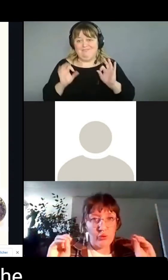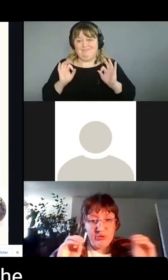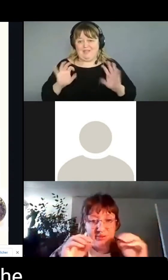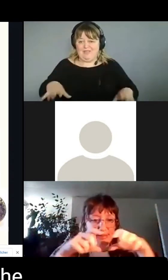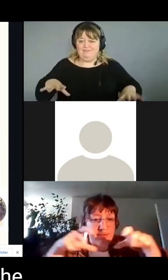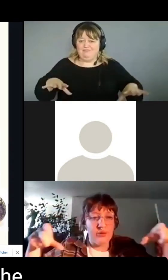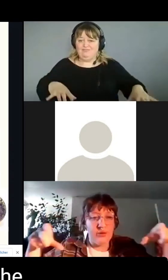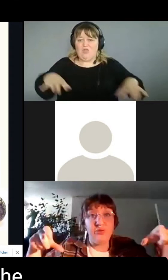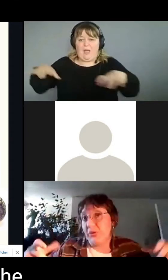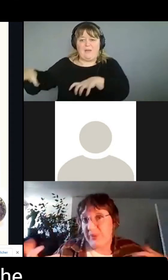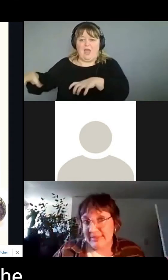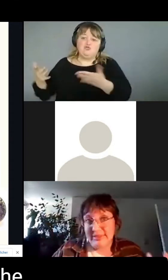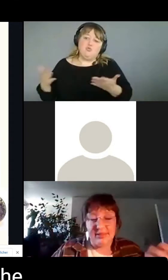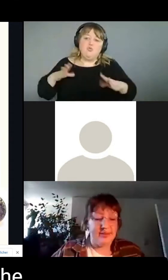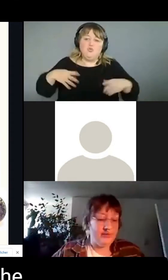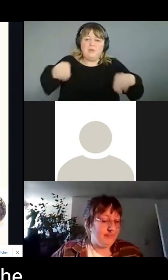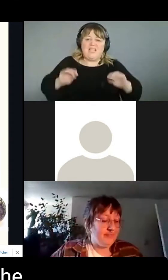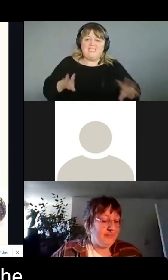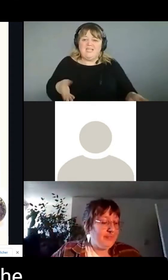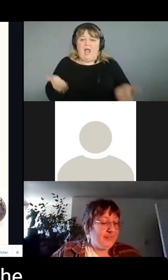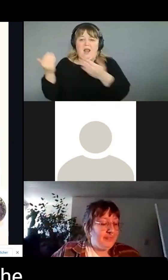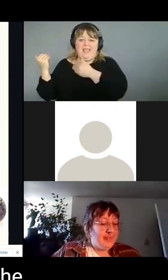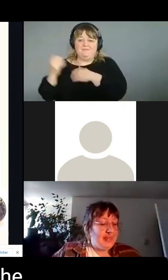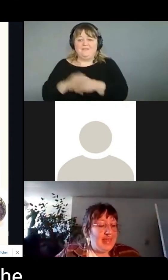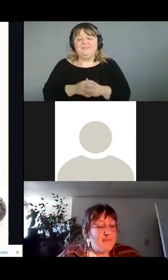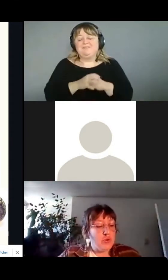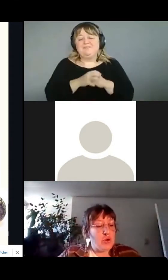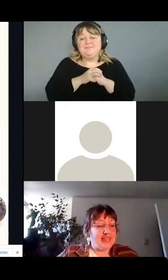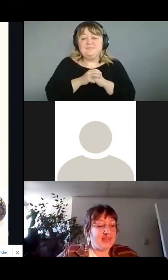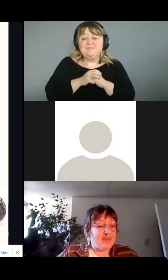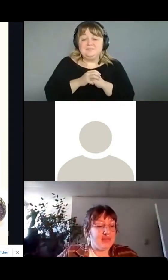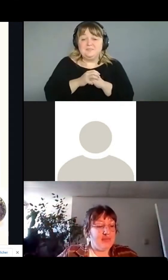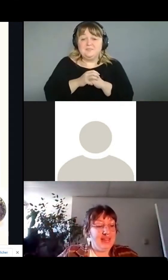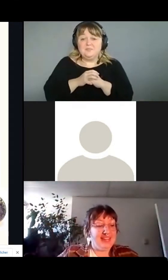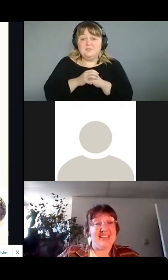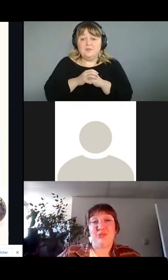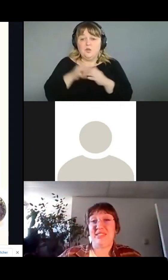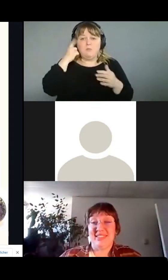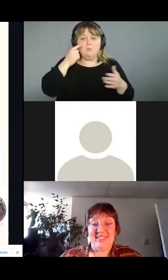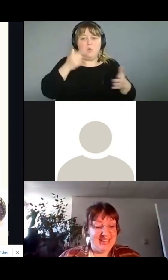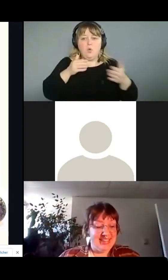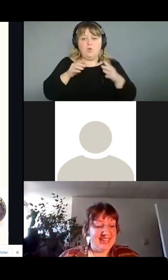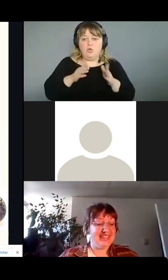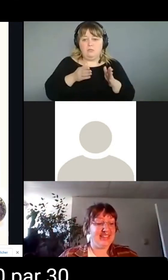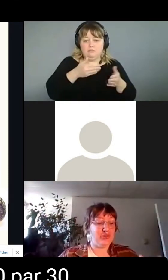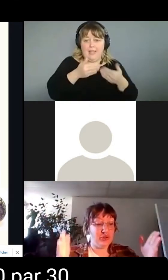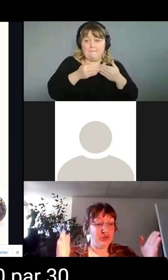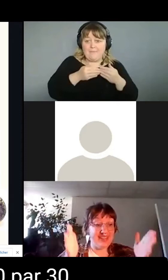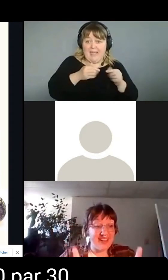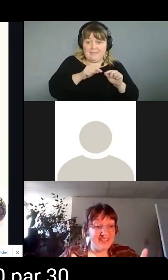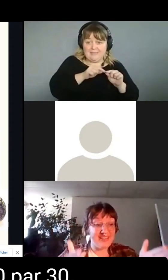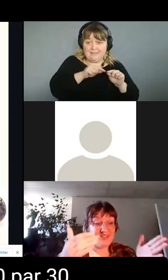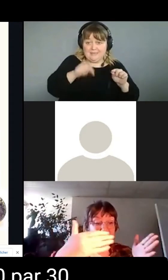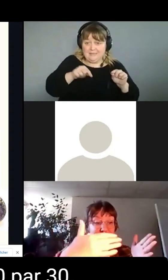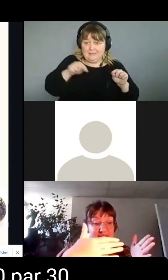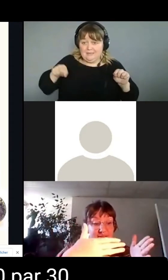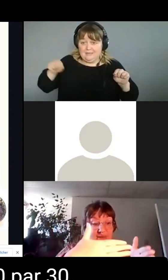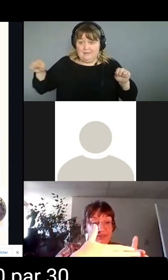votre petit couvert de plastique. Et pour leur espacement, quelque chose qui est intéressant, c'est sur